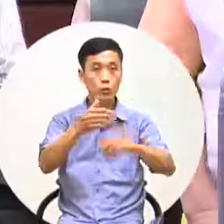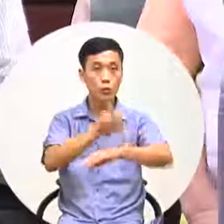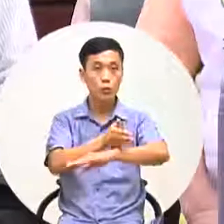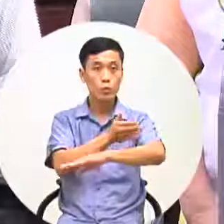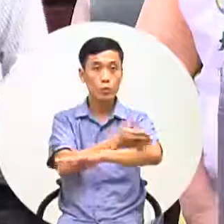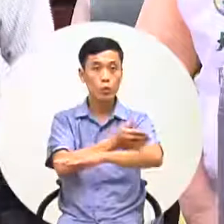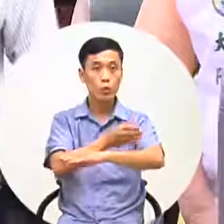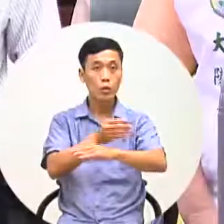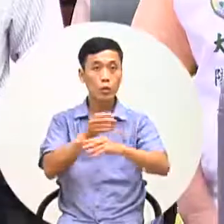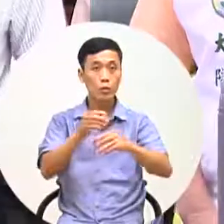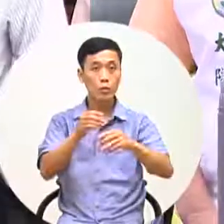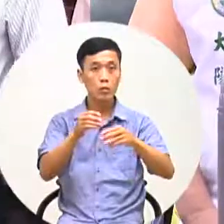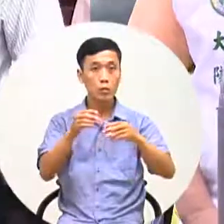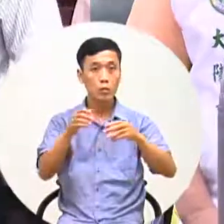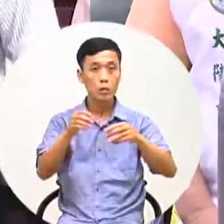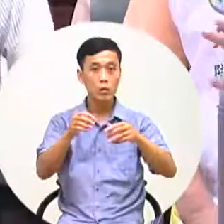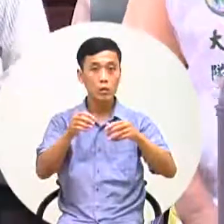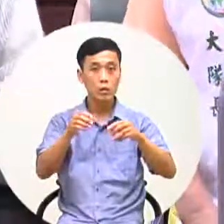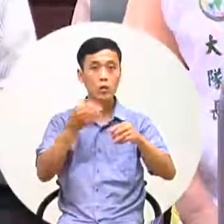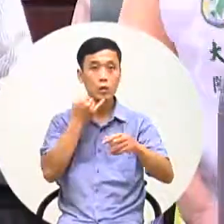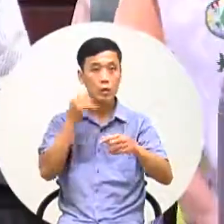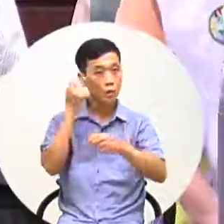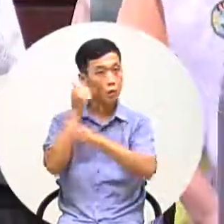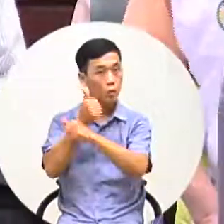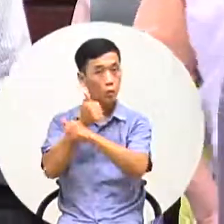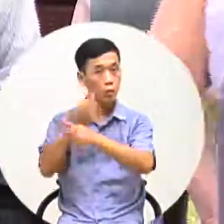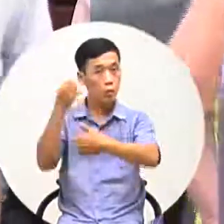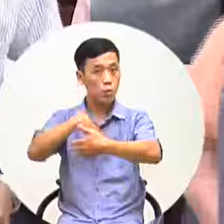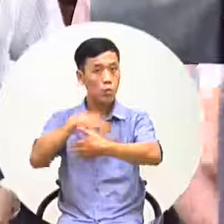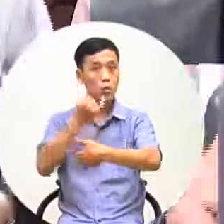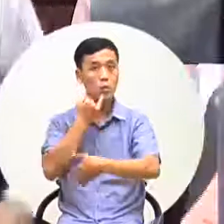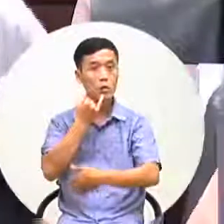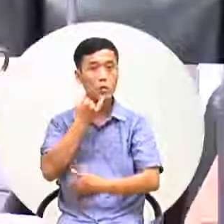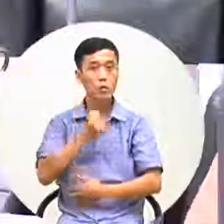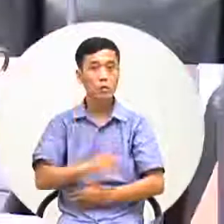甲考虑安尼。 好。